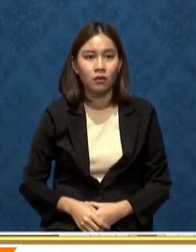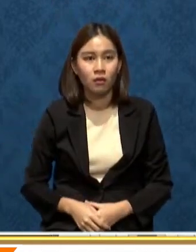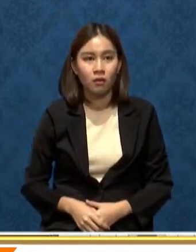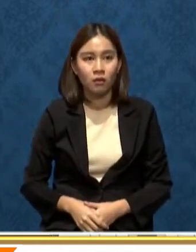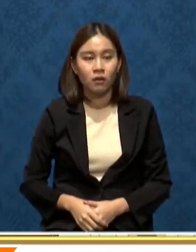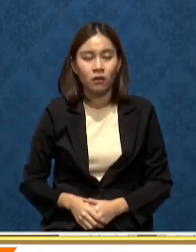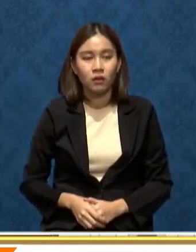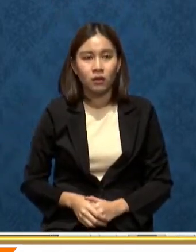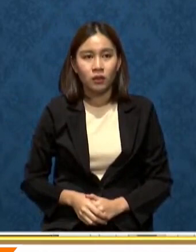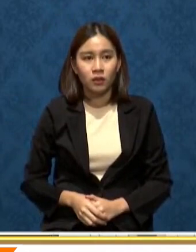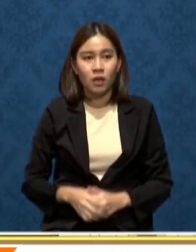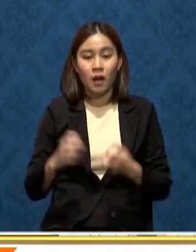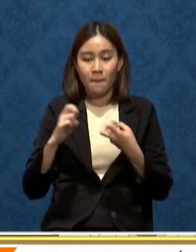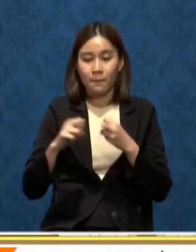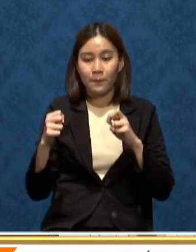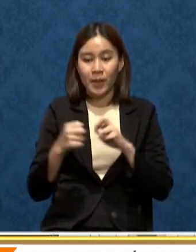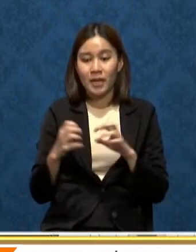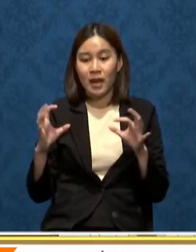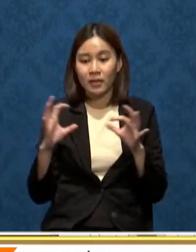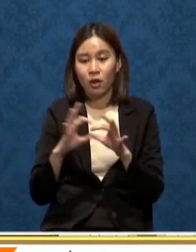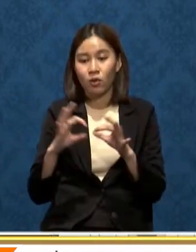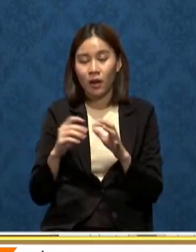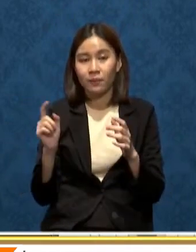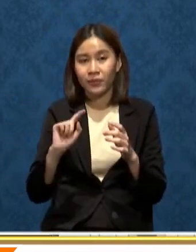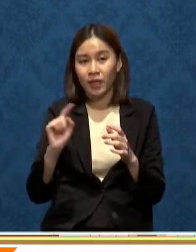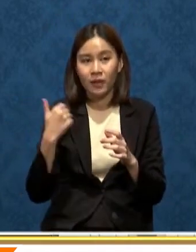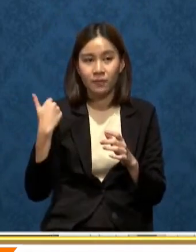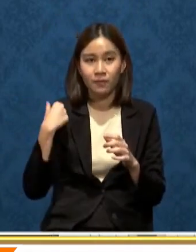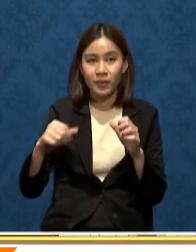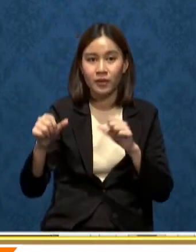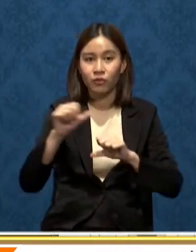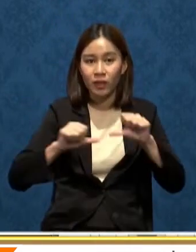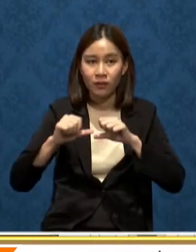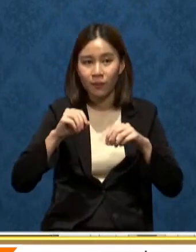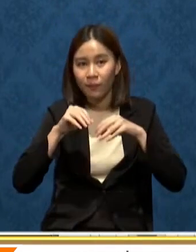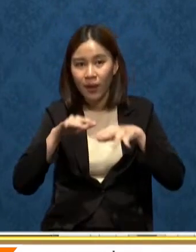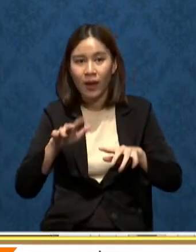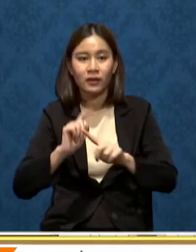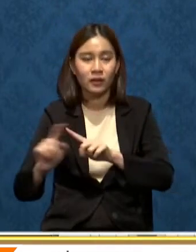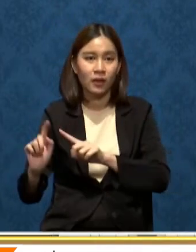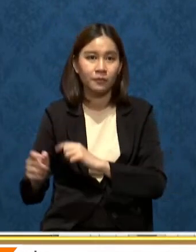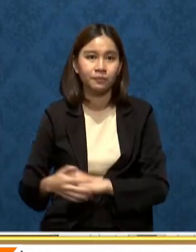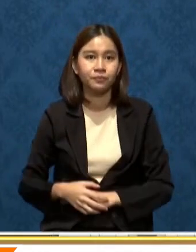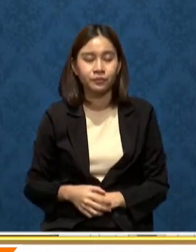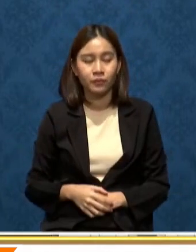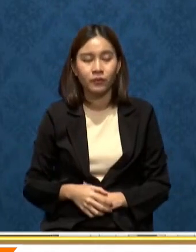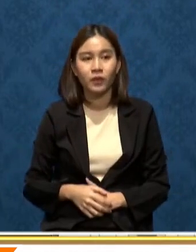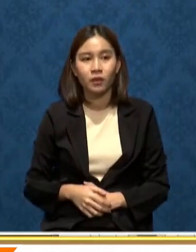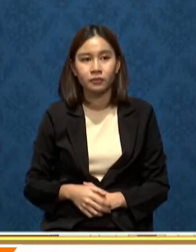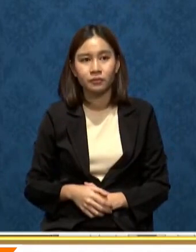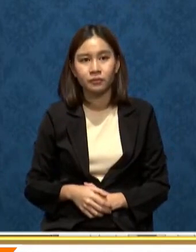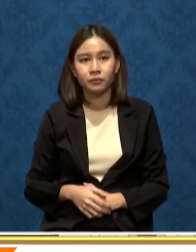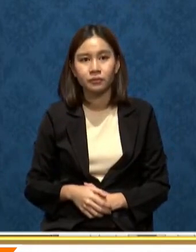และไม่เพียงแต่มีปัญหาเรื่องกราวศากรรมที่มัเกลือนกาดขอสูลลไปดครับและเพียงแล